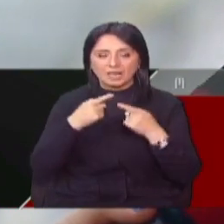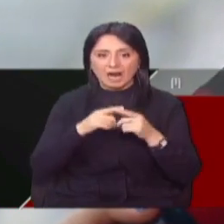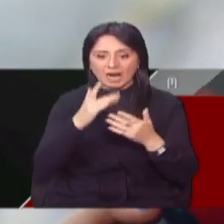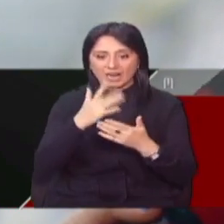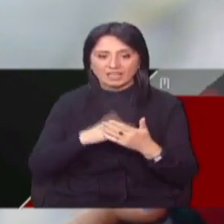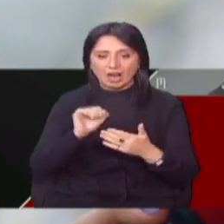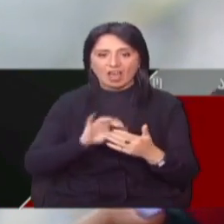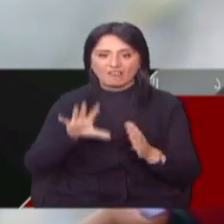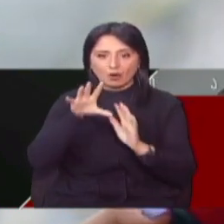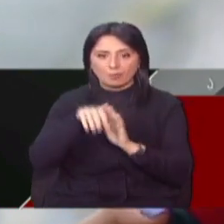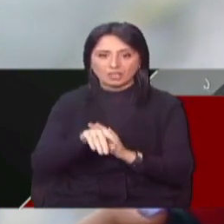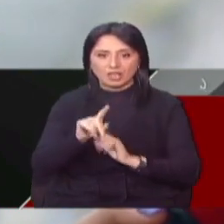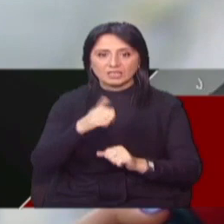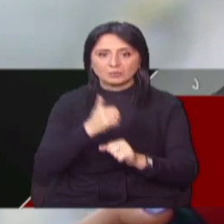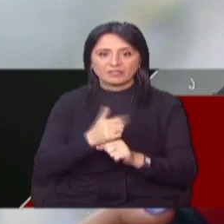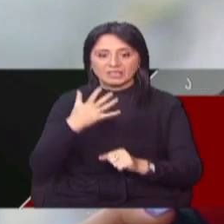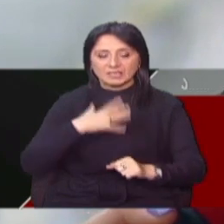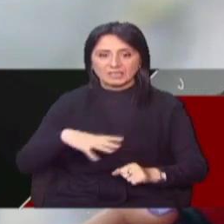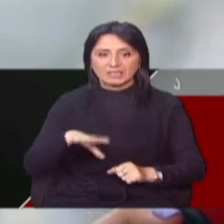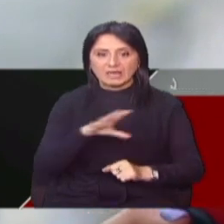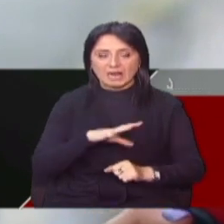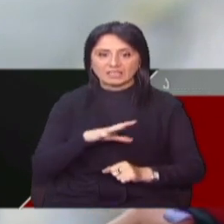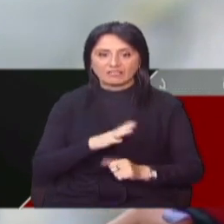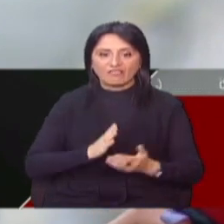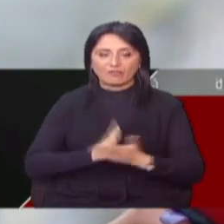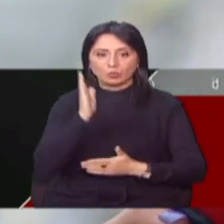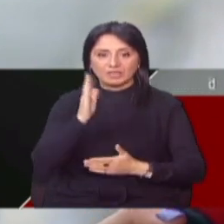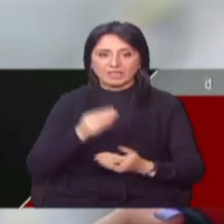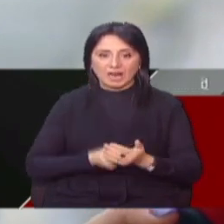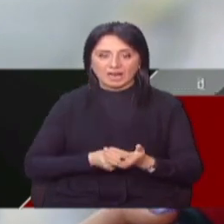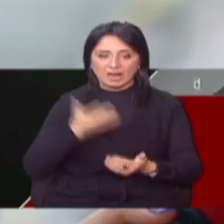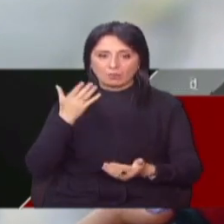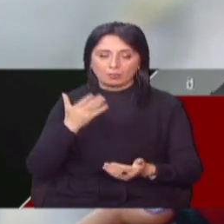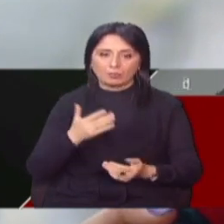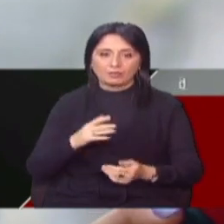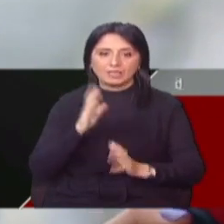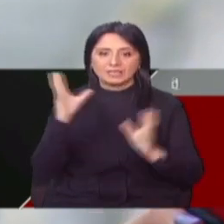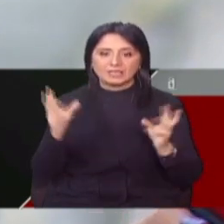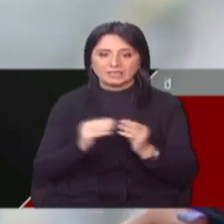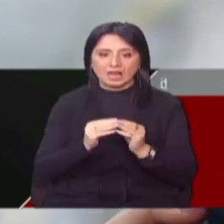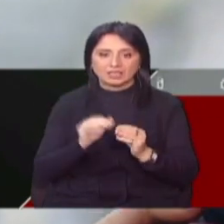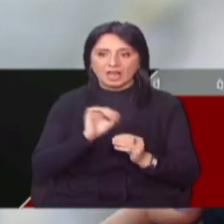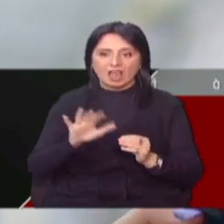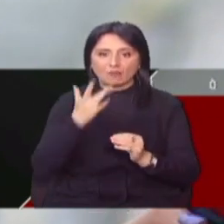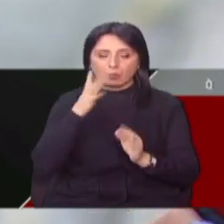arkitektura evropashi da rats mtavaria sakartvelos funktsia da ghirebuleba საერთო ევროპულ პოლიტიკაში.